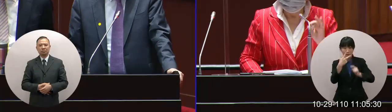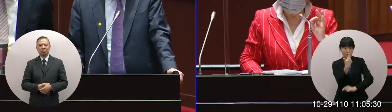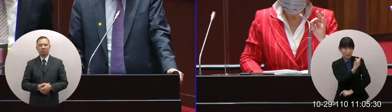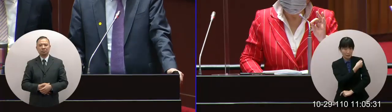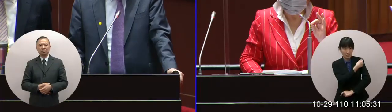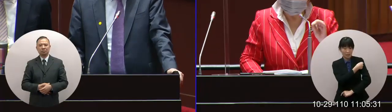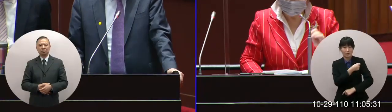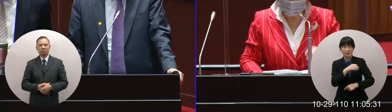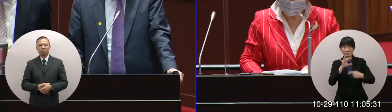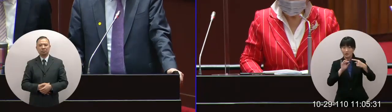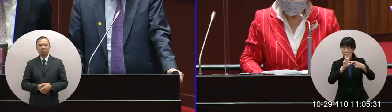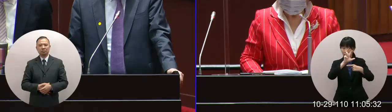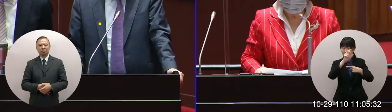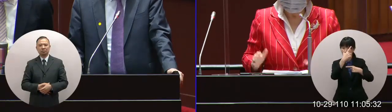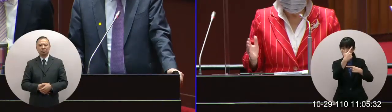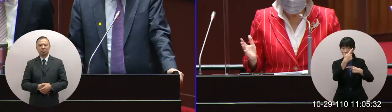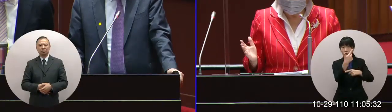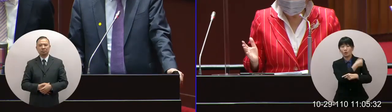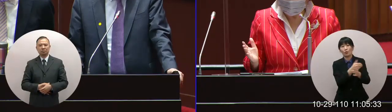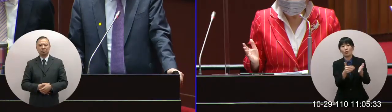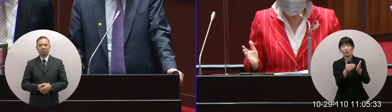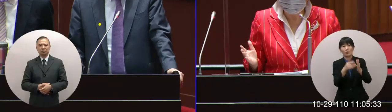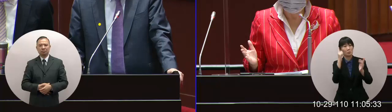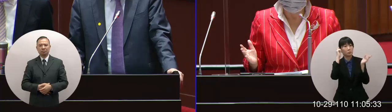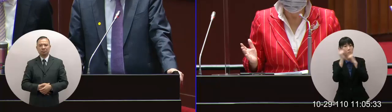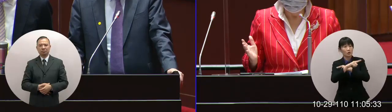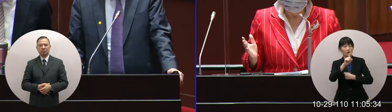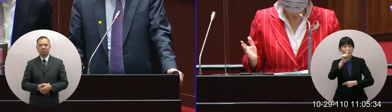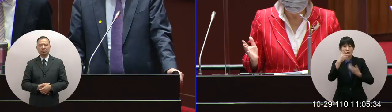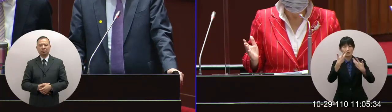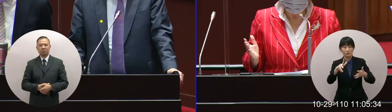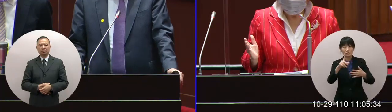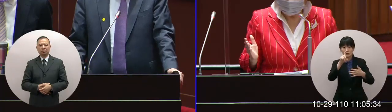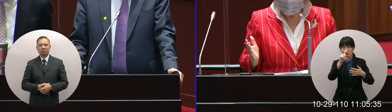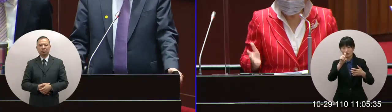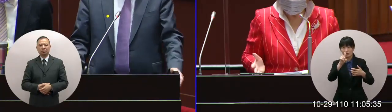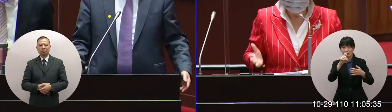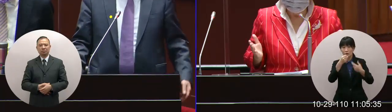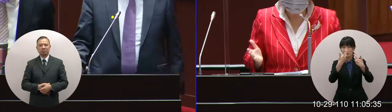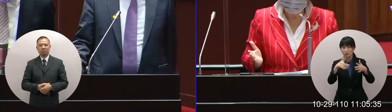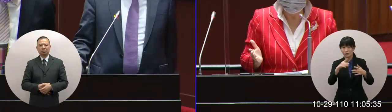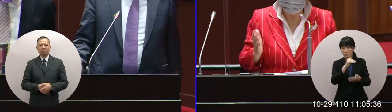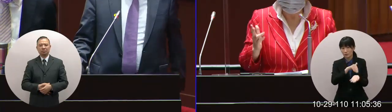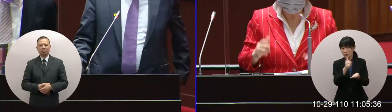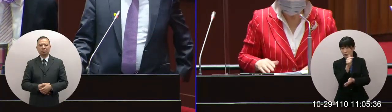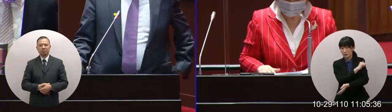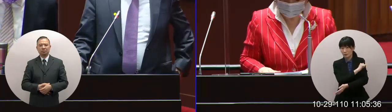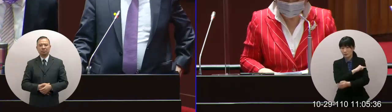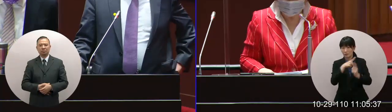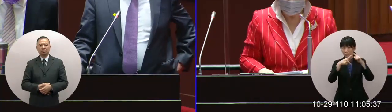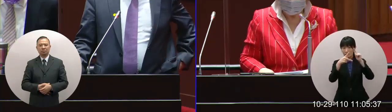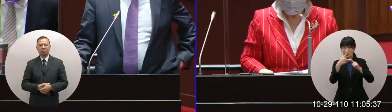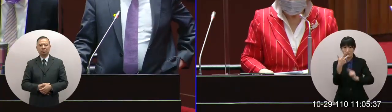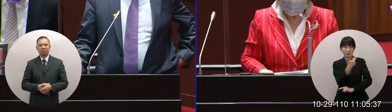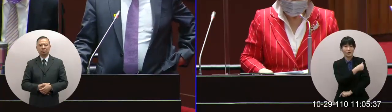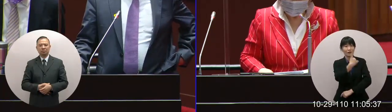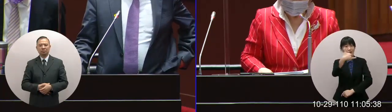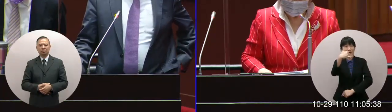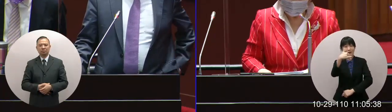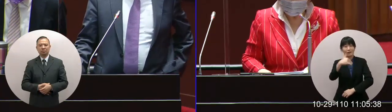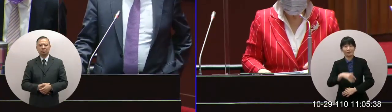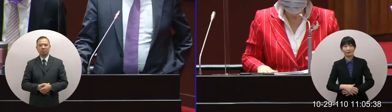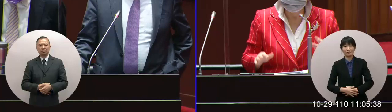是 86%， 大概有10万多的医师人员尚未接受第二剂的接种。